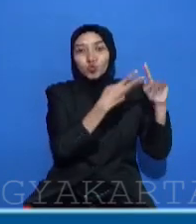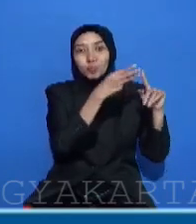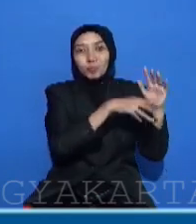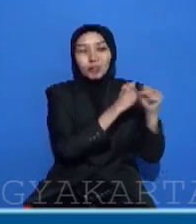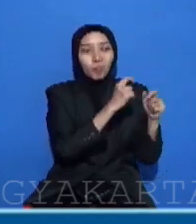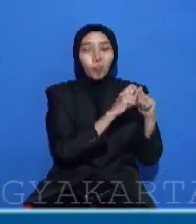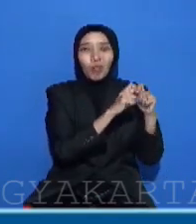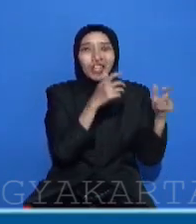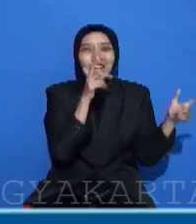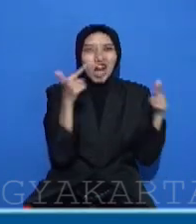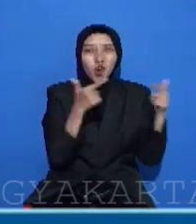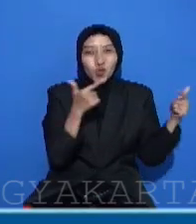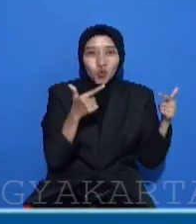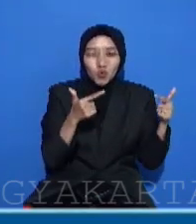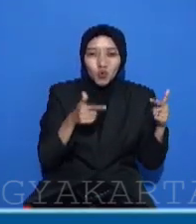ketumpaan ganggulan